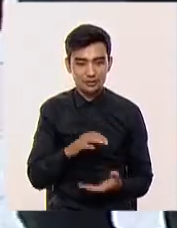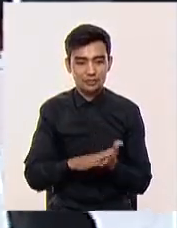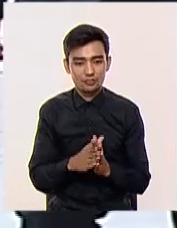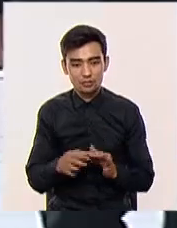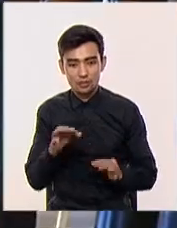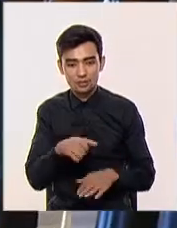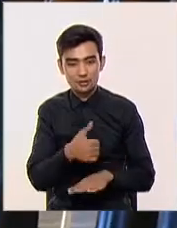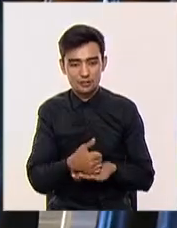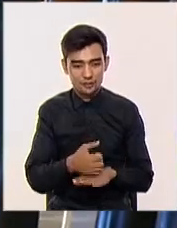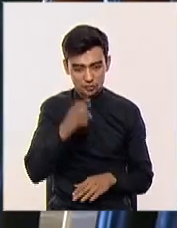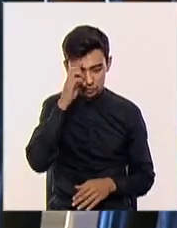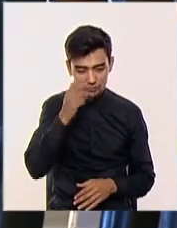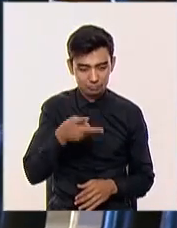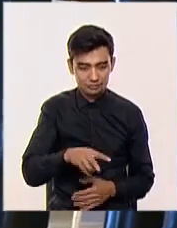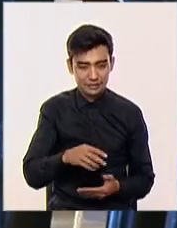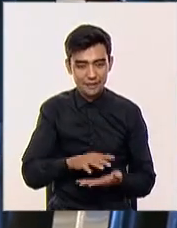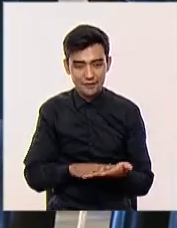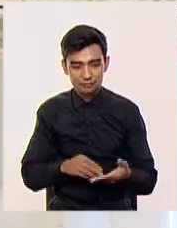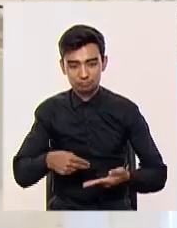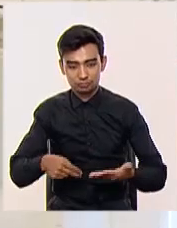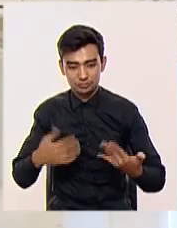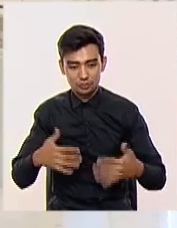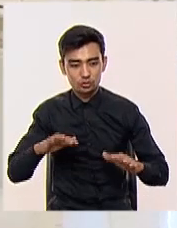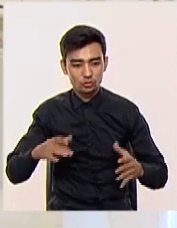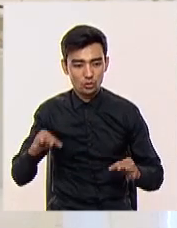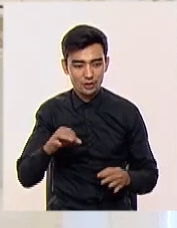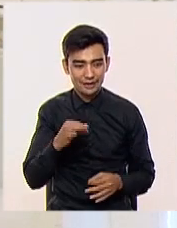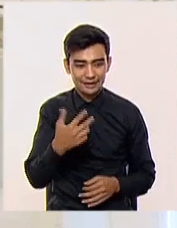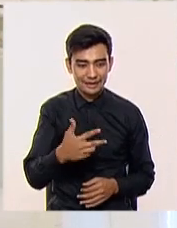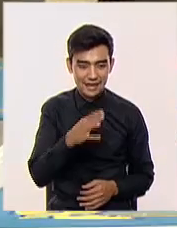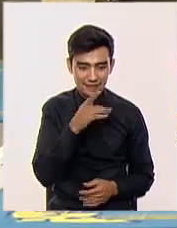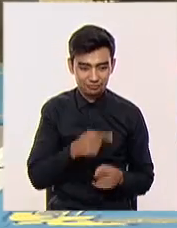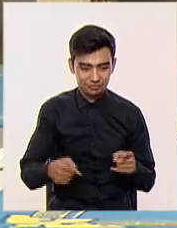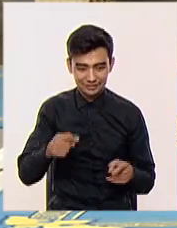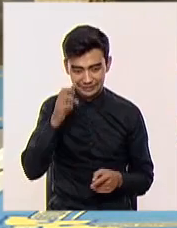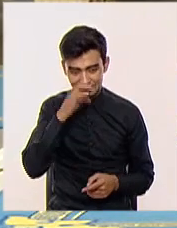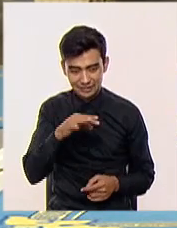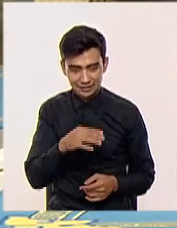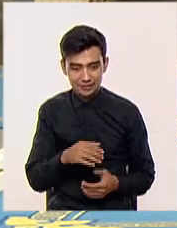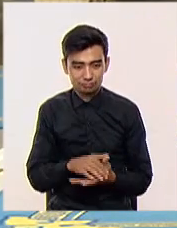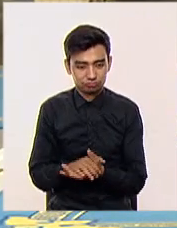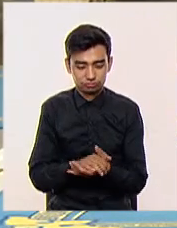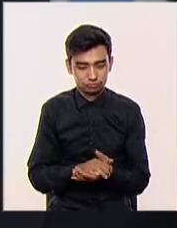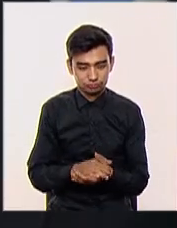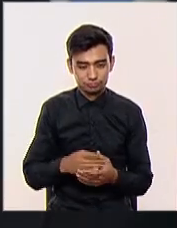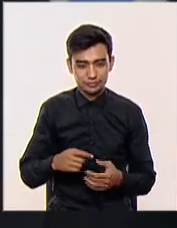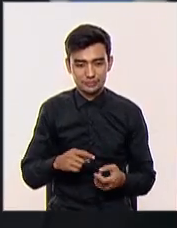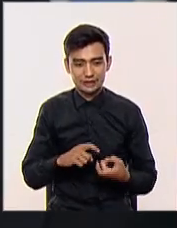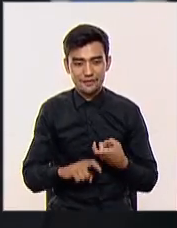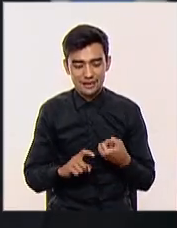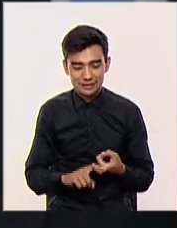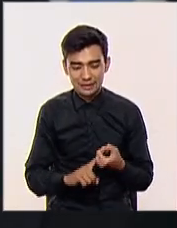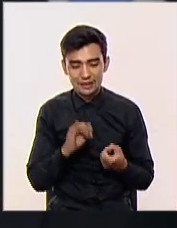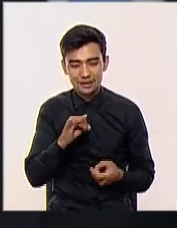главы государств подписали совместное заявление по этому случаю. За 30 лет страны установили прочные межгосударственные связи.